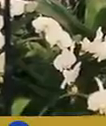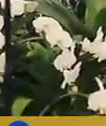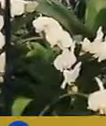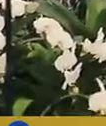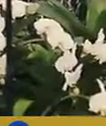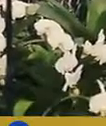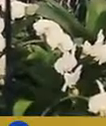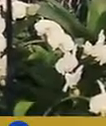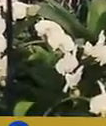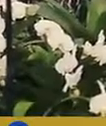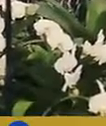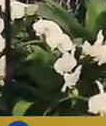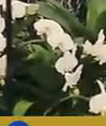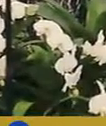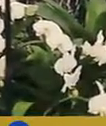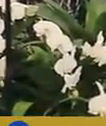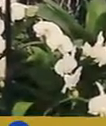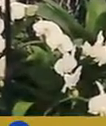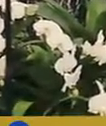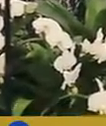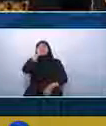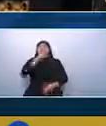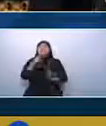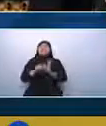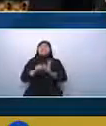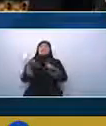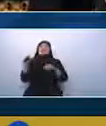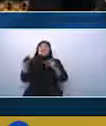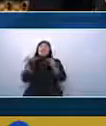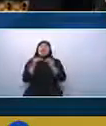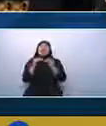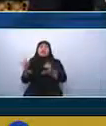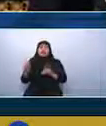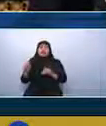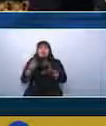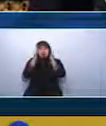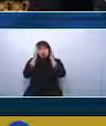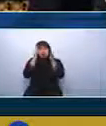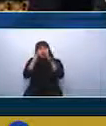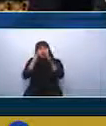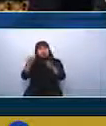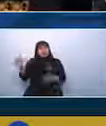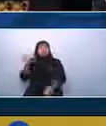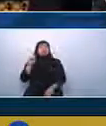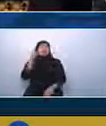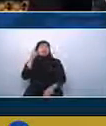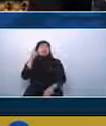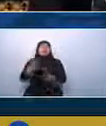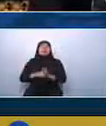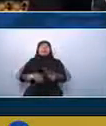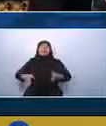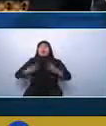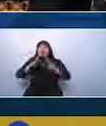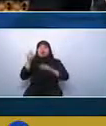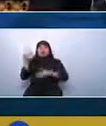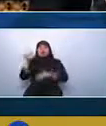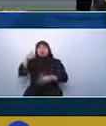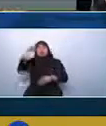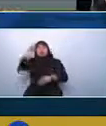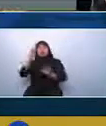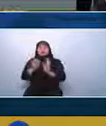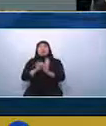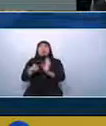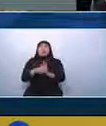sistem peradilan modern di Mahkamah Agung. Tujuan utama dibangunnya sistem peradilan modern adalah untuk